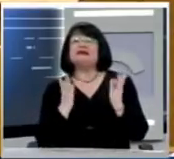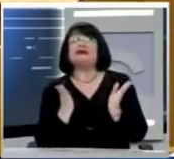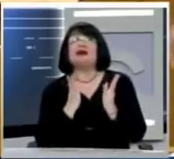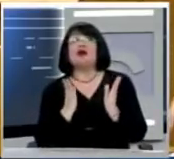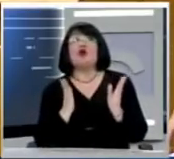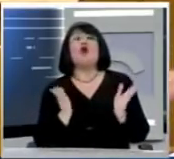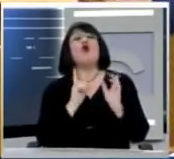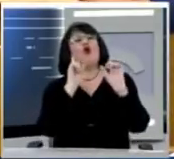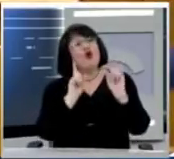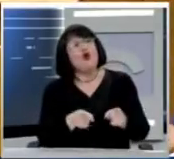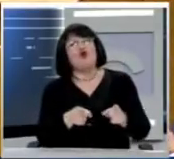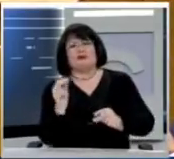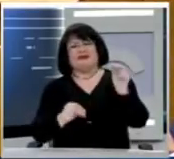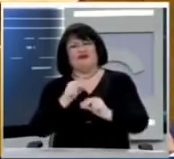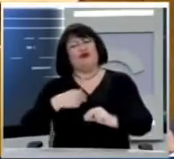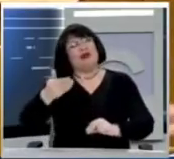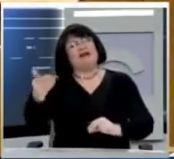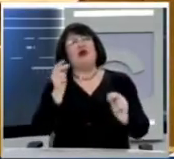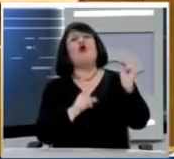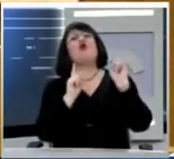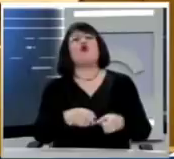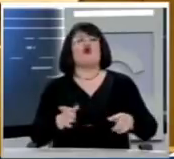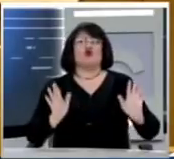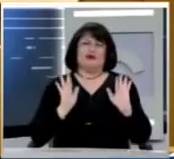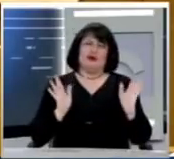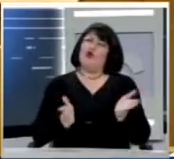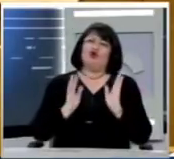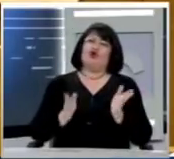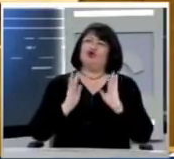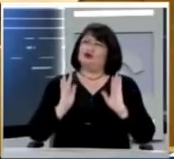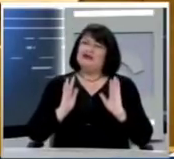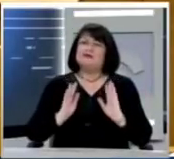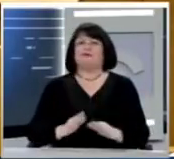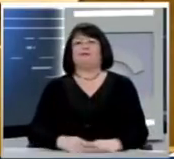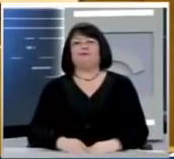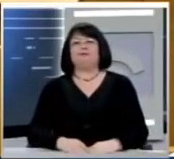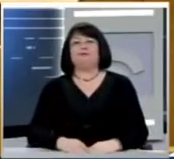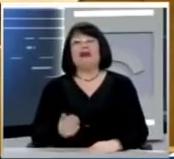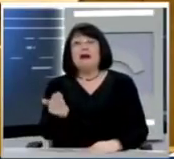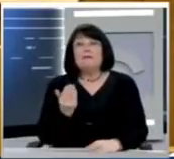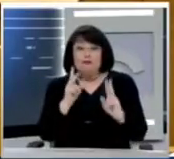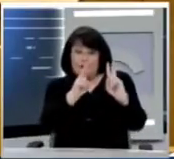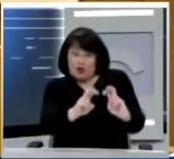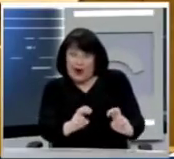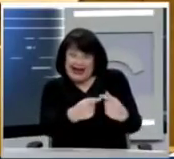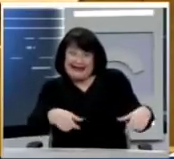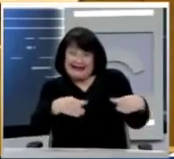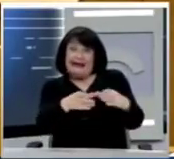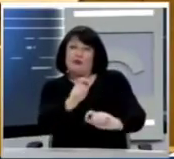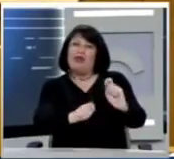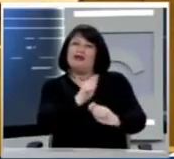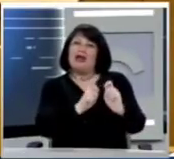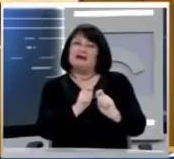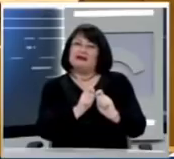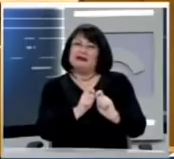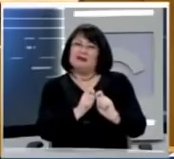και να αποφασίσετε στην ψηφοφορία αργότερα, ό,τι και να αποφασίσετε στην προανακριτική που θα στήσετε,